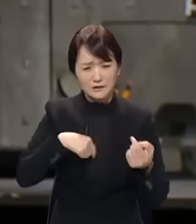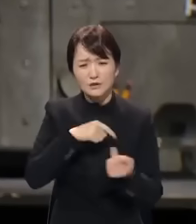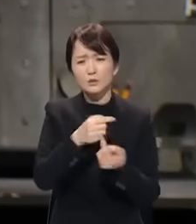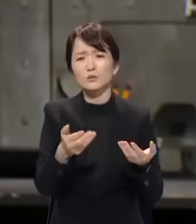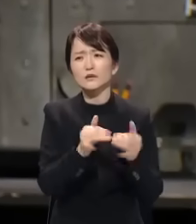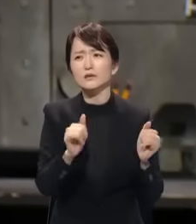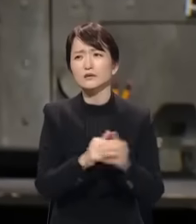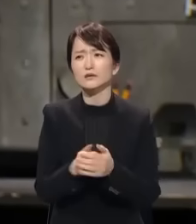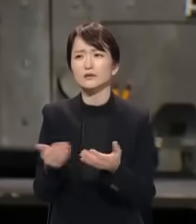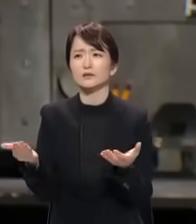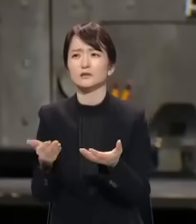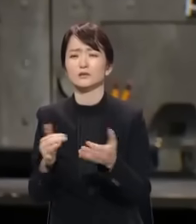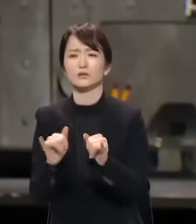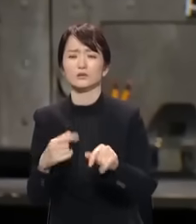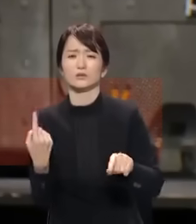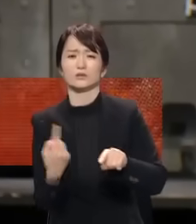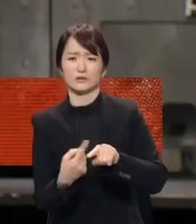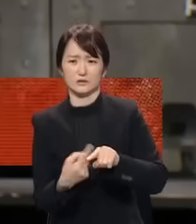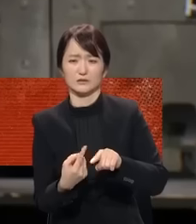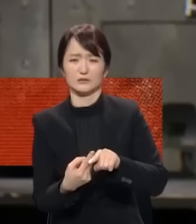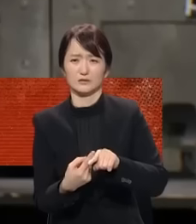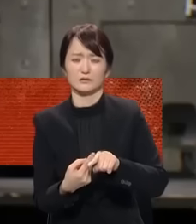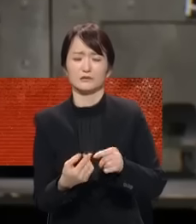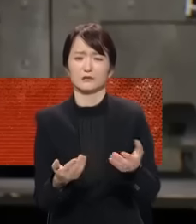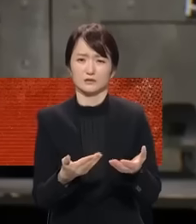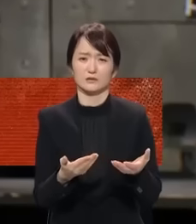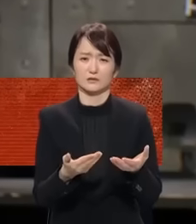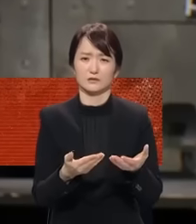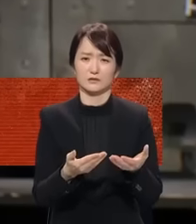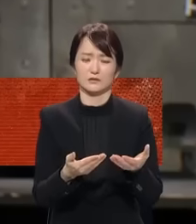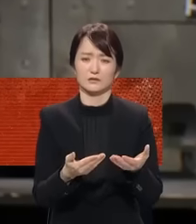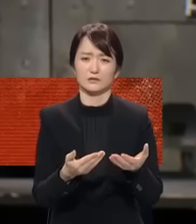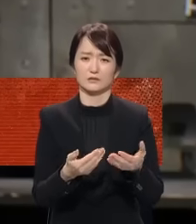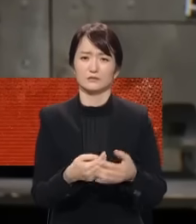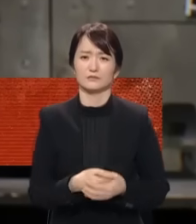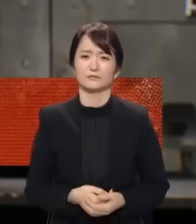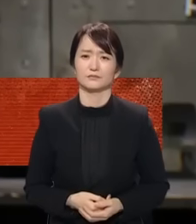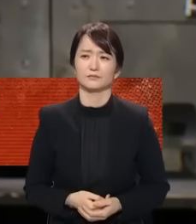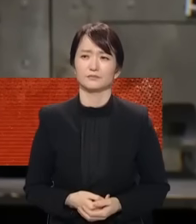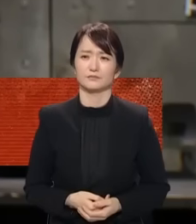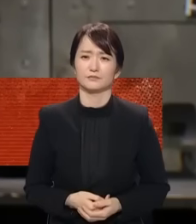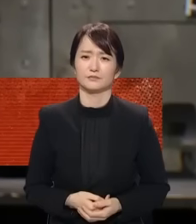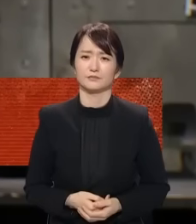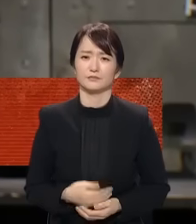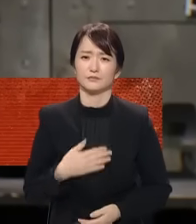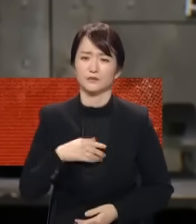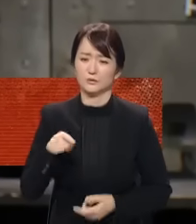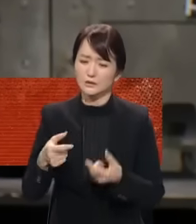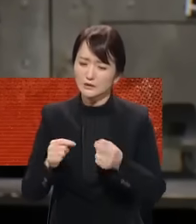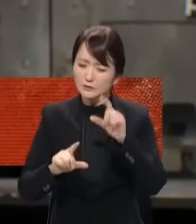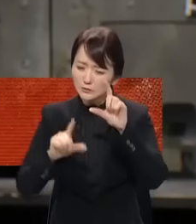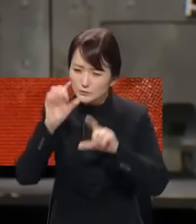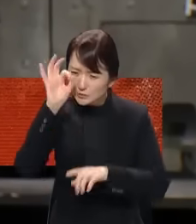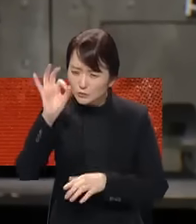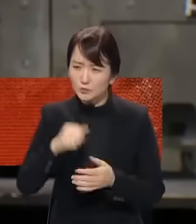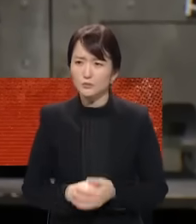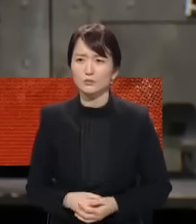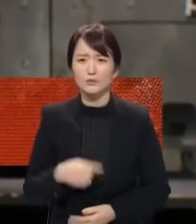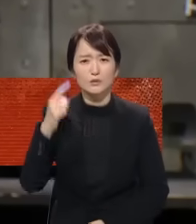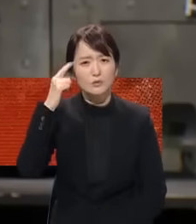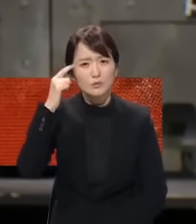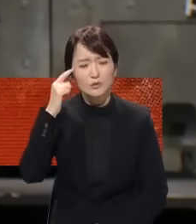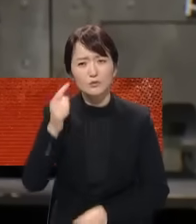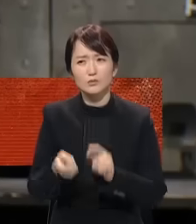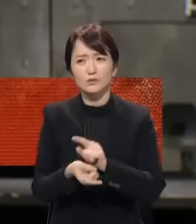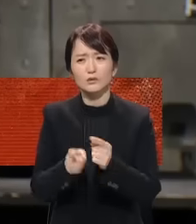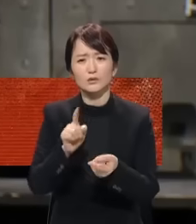사실상 근로자와 크게 다를 바가 없는 어떻게 보면은 일을 하고 계시거든요. 그래서 저는 이런 걸 보면 왜 을들끼리 그렇게 힘들게 서로를